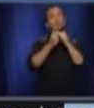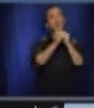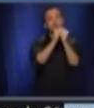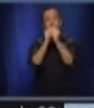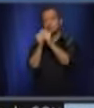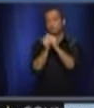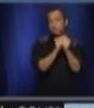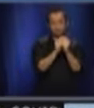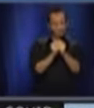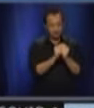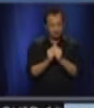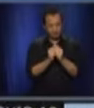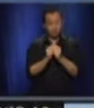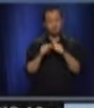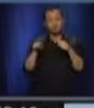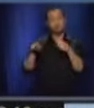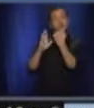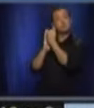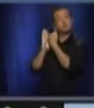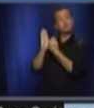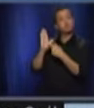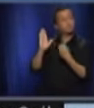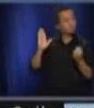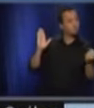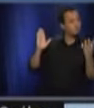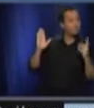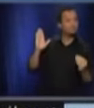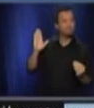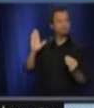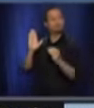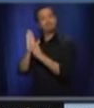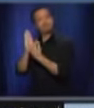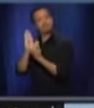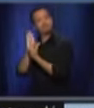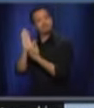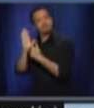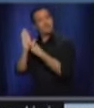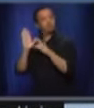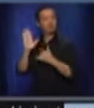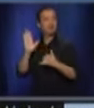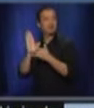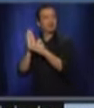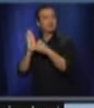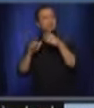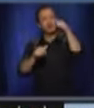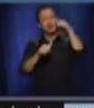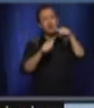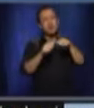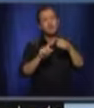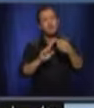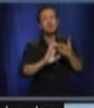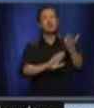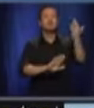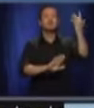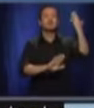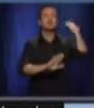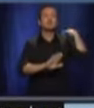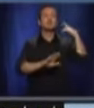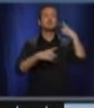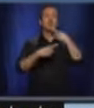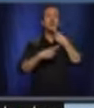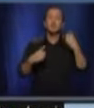une mesure de façon permanente, parce que vous vous rappelez, au cours des deux dernières semaines, quand on vous a présenté, on a dit on peut changer de couleur, mais on